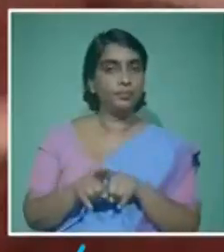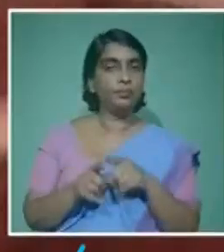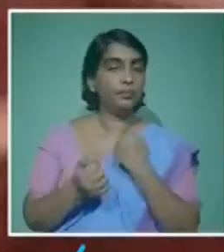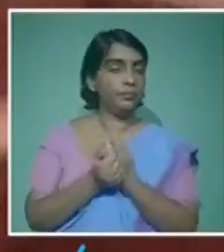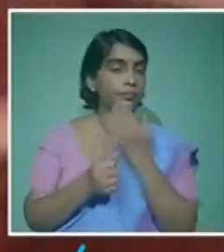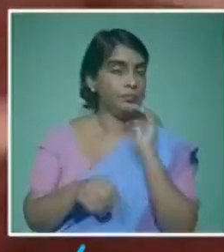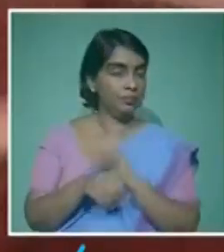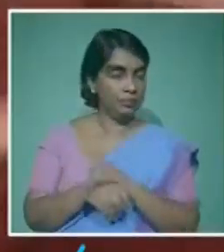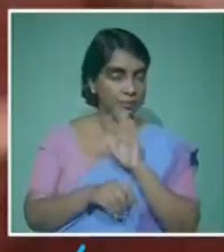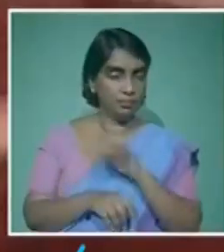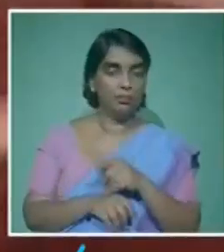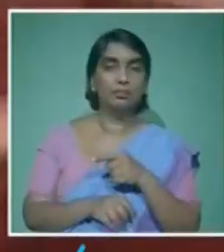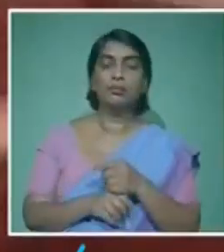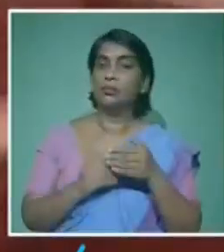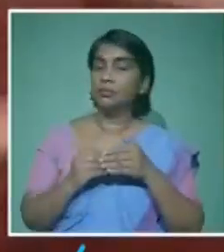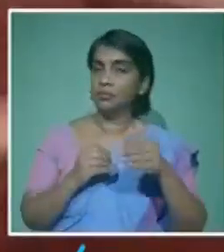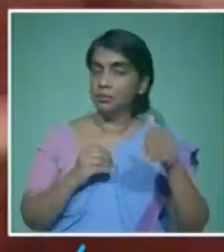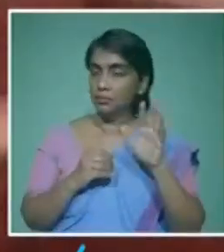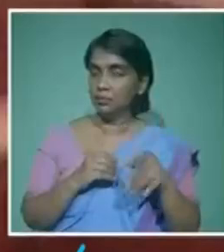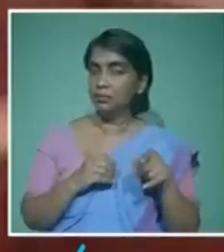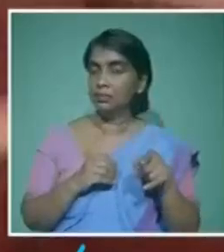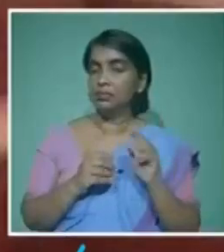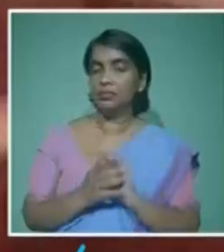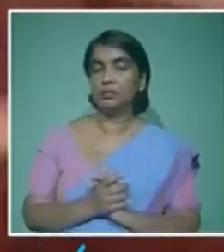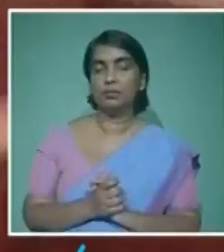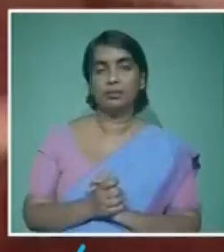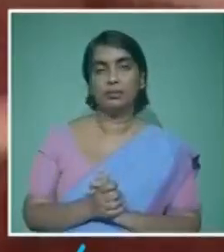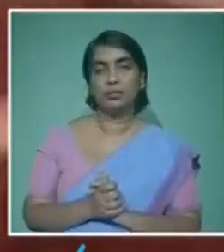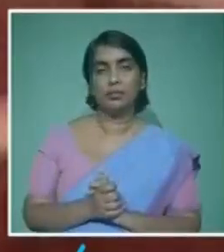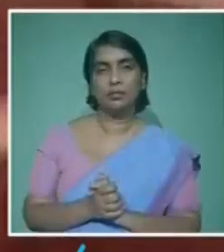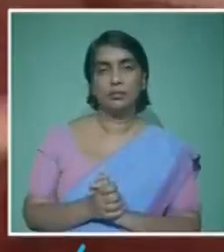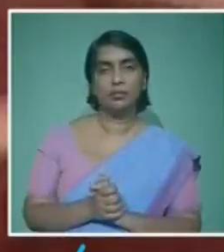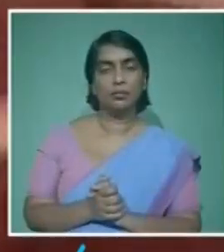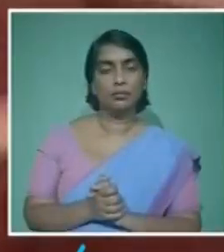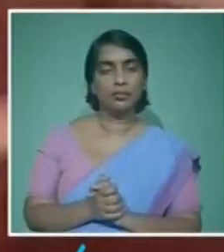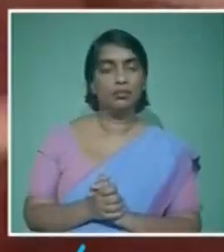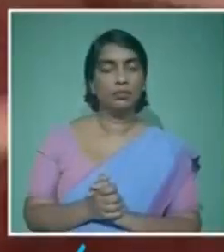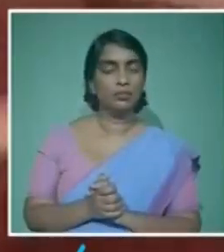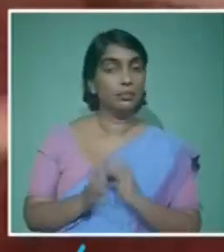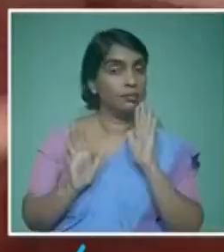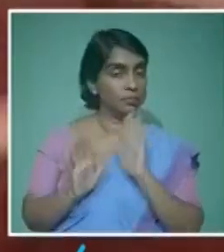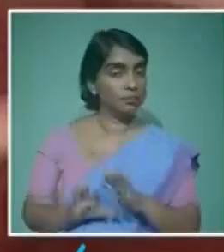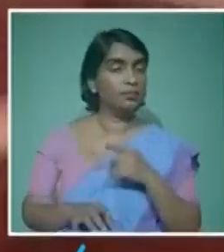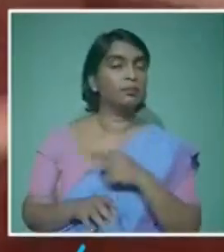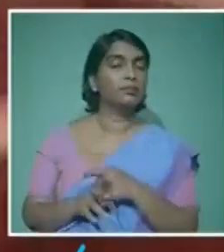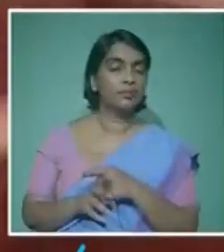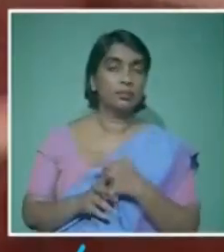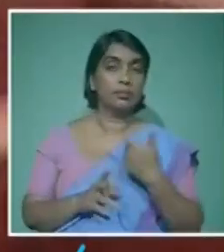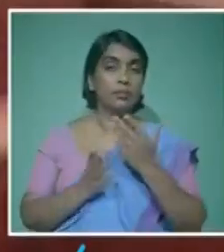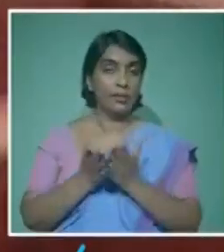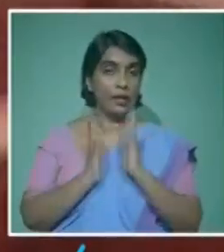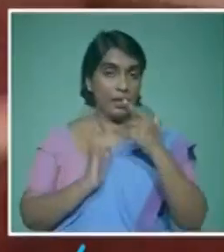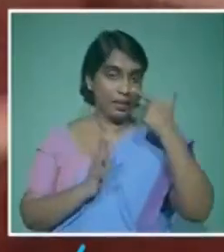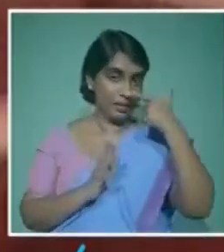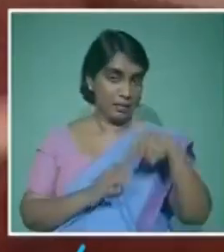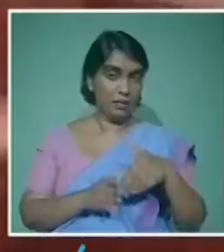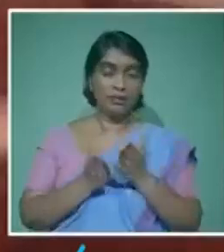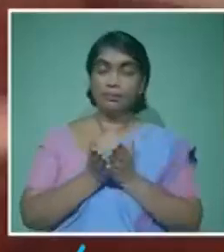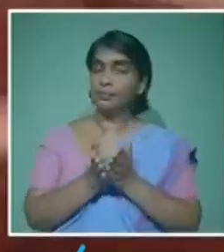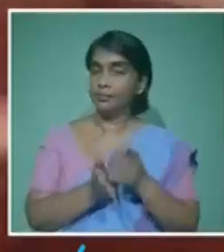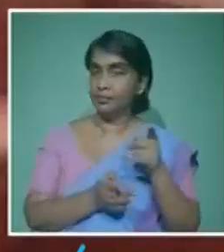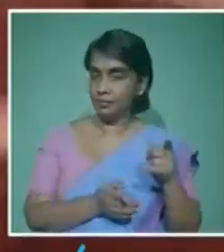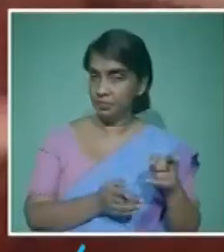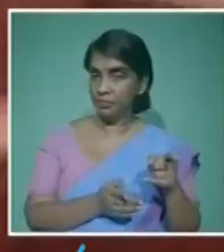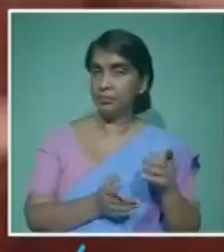நடவடிக்கைகளால் அரசுடைமை ஆக்கப்படுகின்ற இந்திய 70 வலை படகுகளை தேர்ந்தெடுக்கப்படுகின்ற நமது